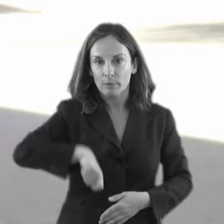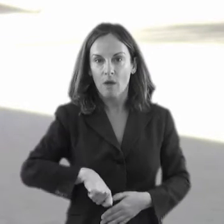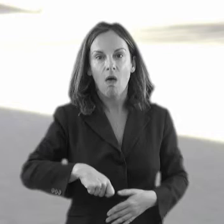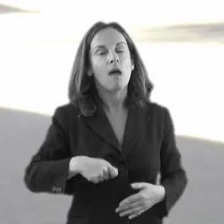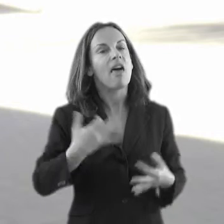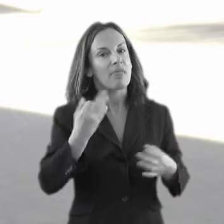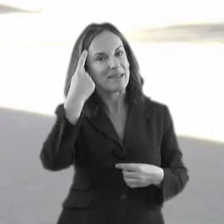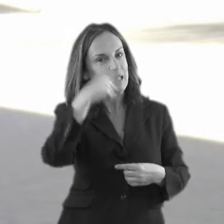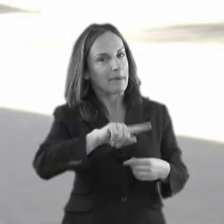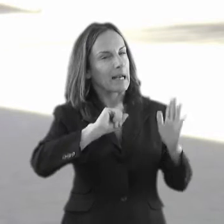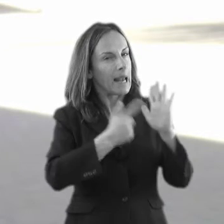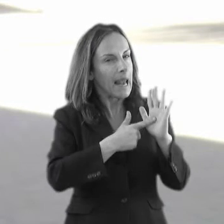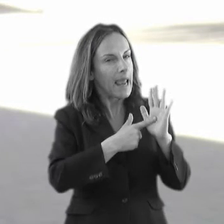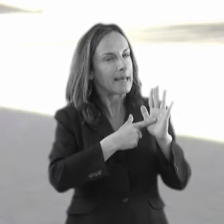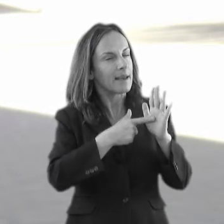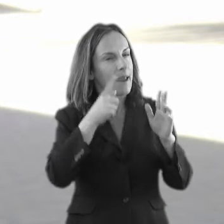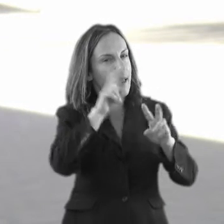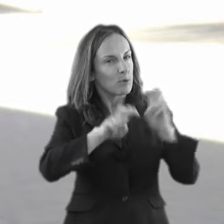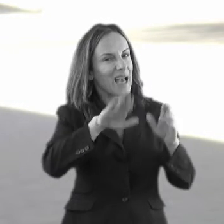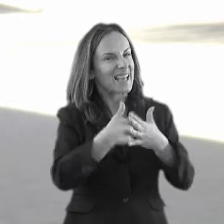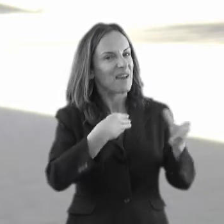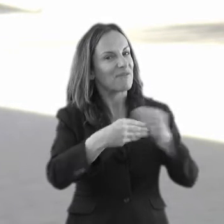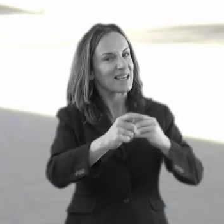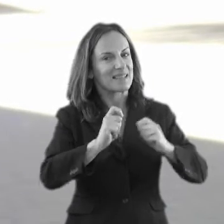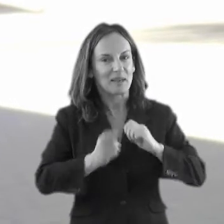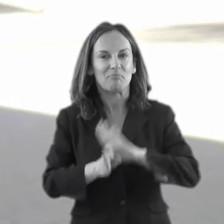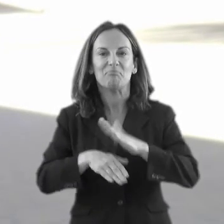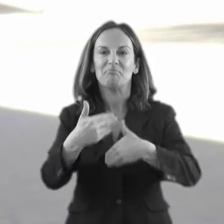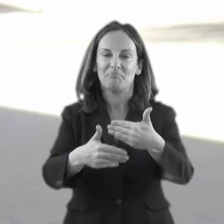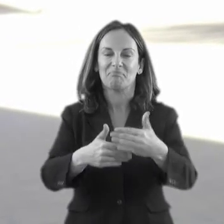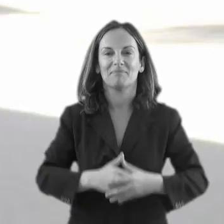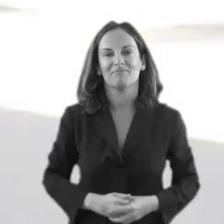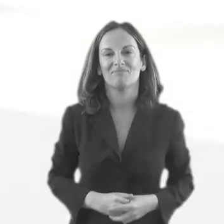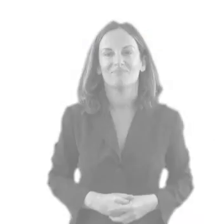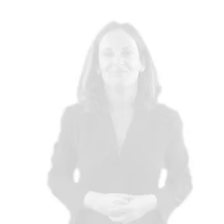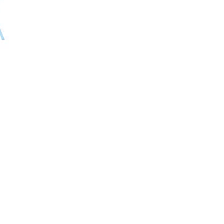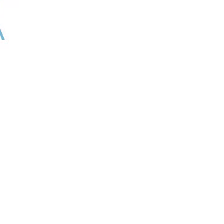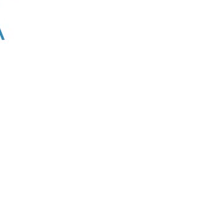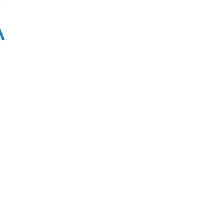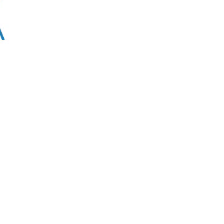hem de saber interpretar la llei per saltar o superar aquestes limitacions.